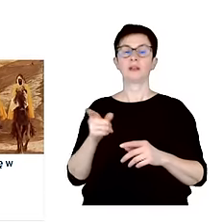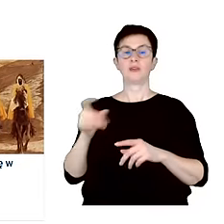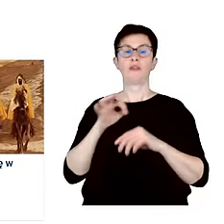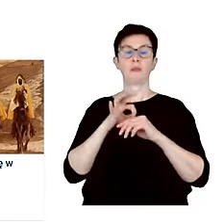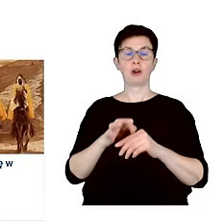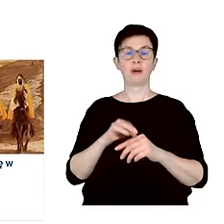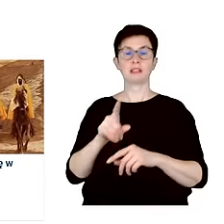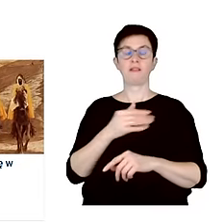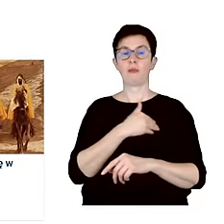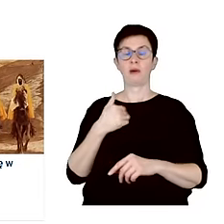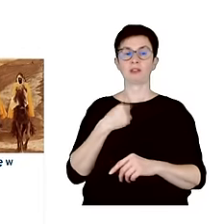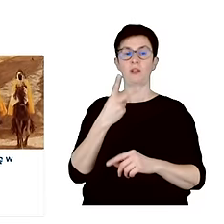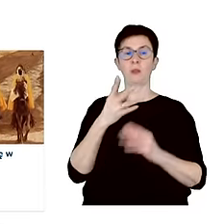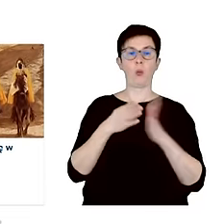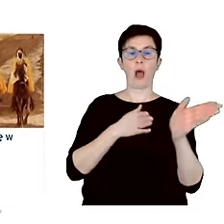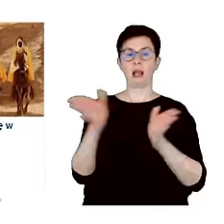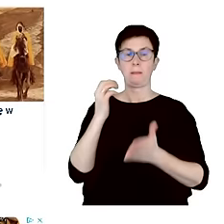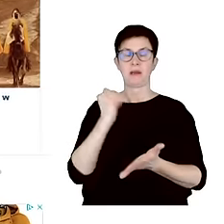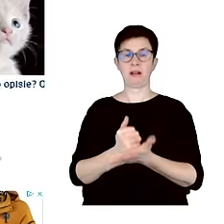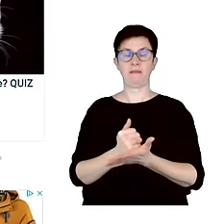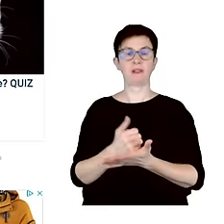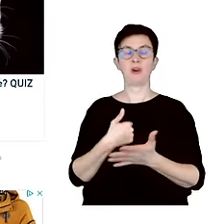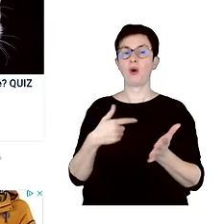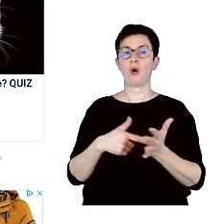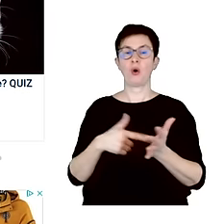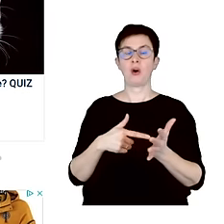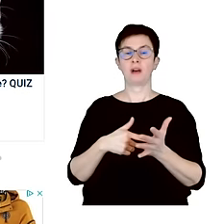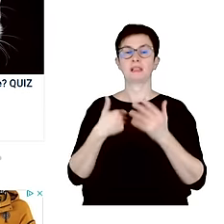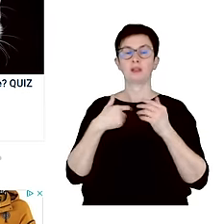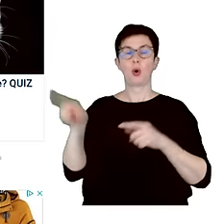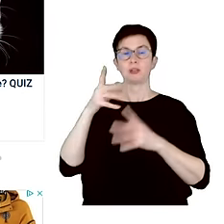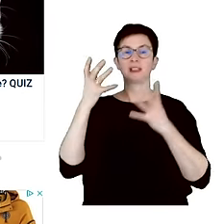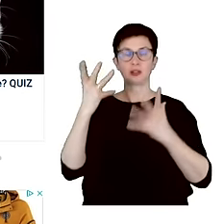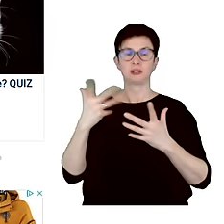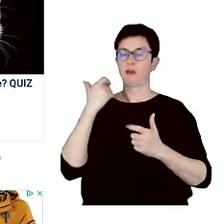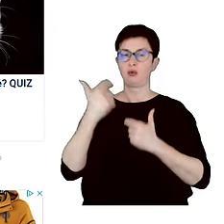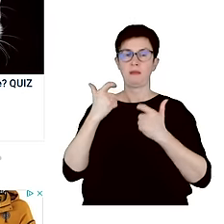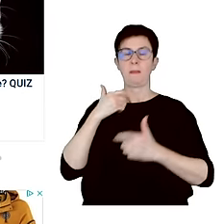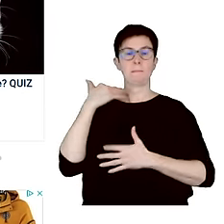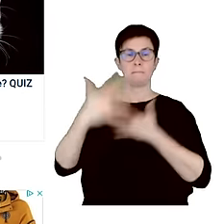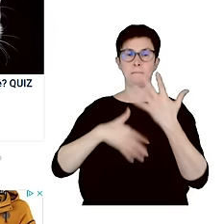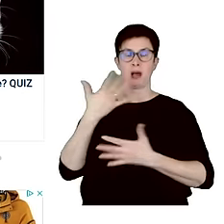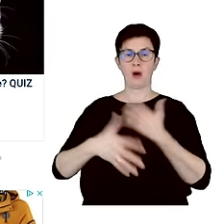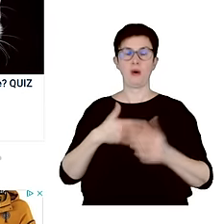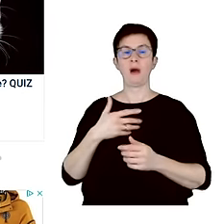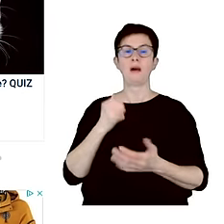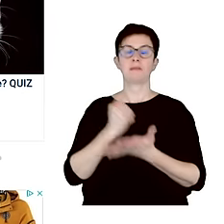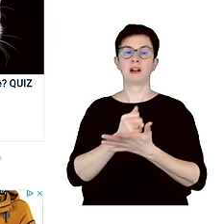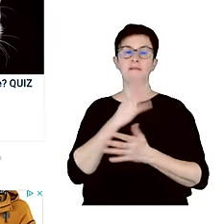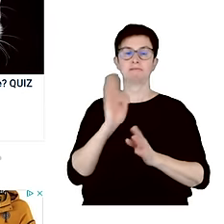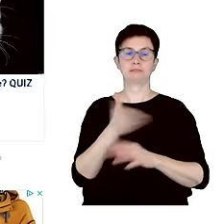Polsce dualizm prawny. Chodzi im o to, żeby wywołać całkowity chaos i podeptać prawo. Panią poseł